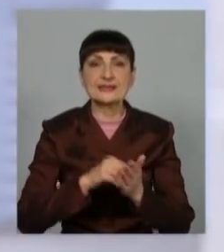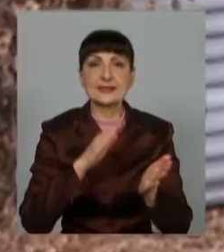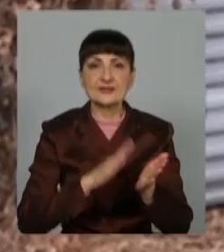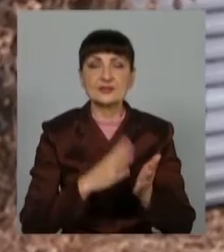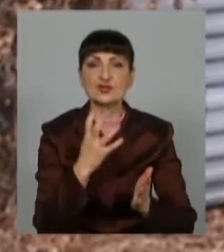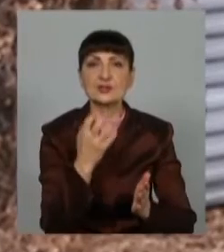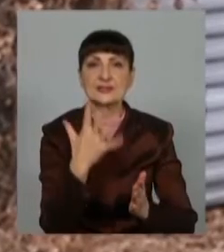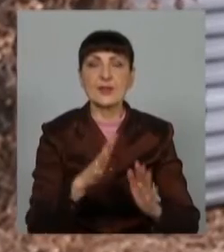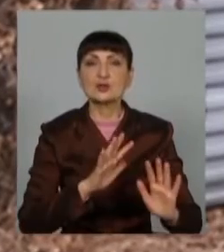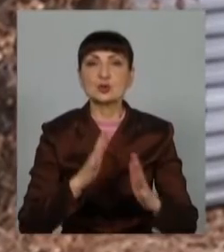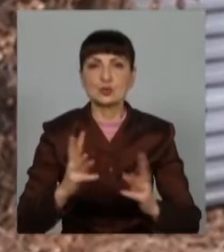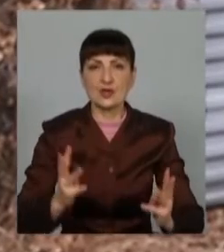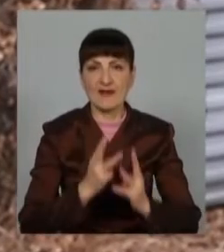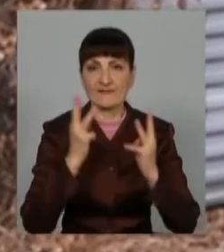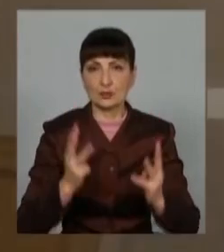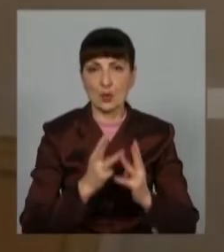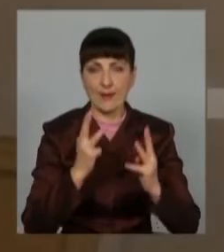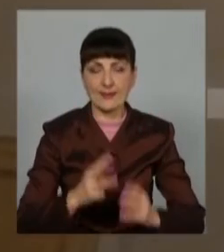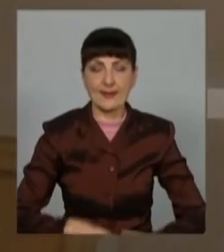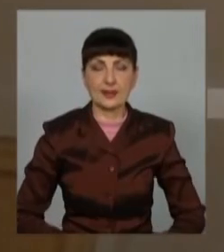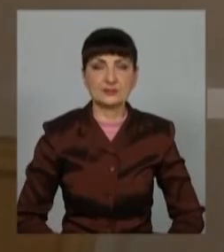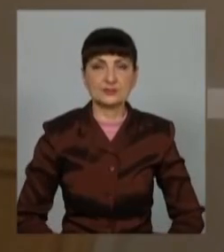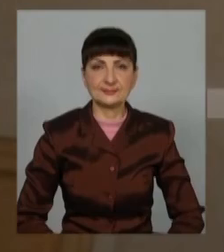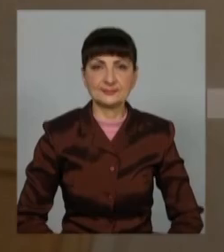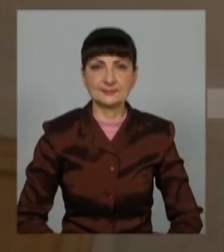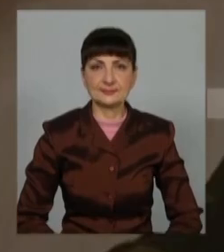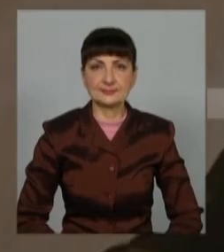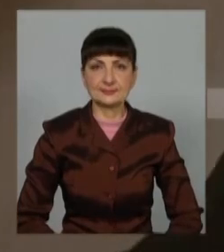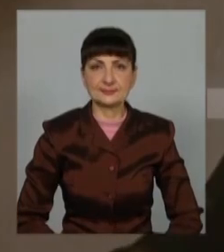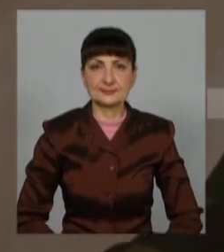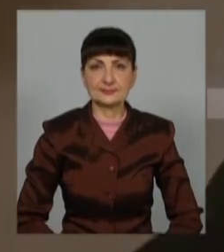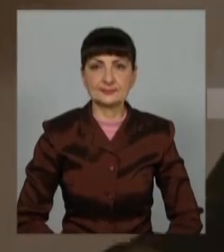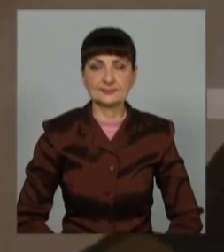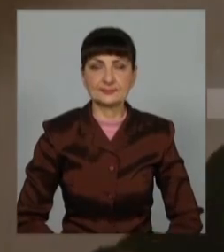зарегистрировано 405 фактов возгорания. Дамир Анитов, Арсен Сандыбаев, телеканал «Алматы».